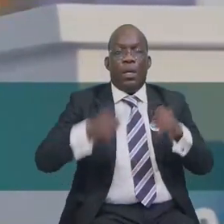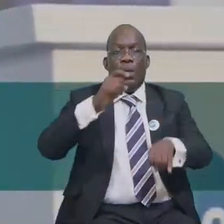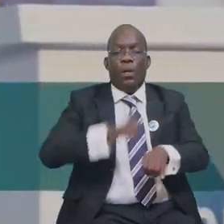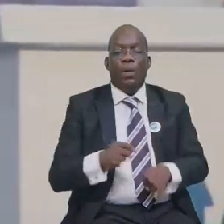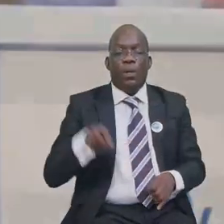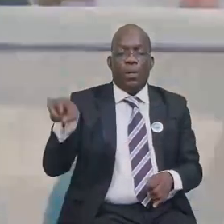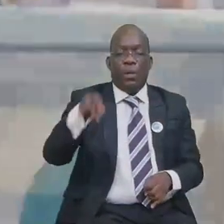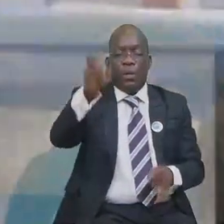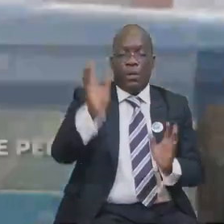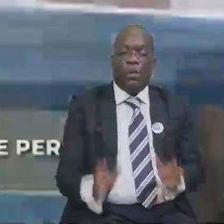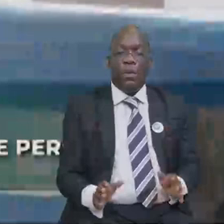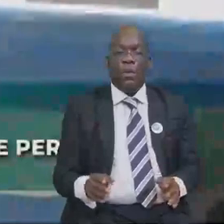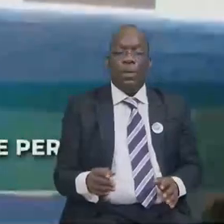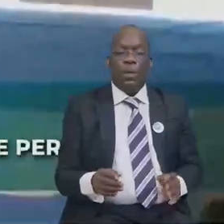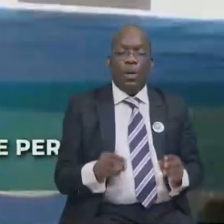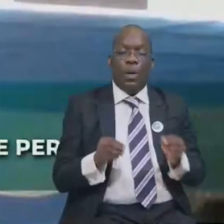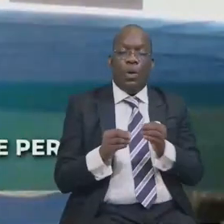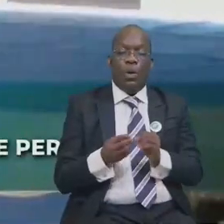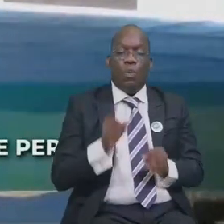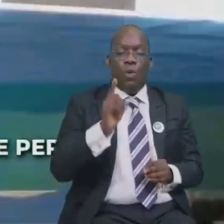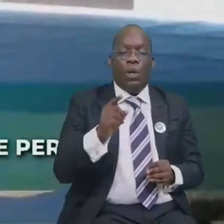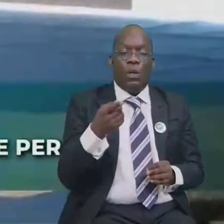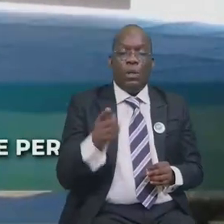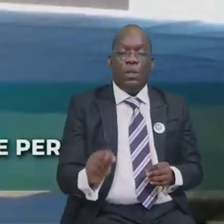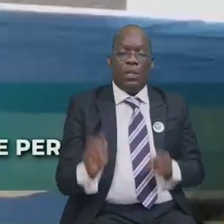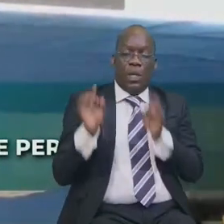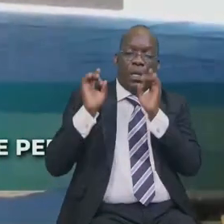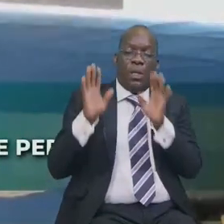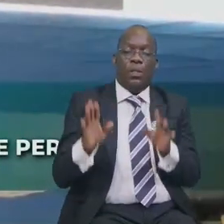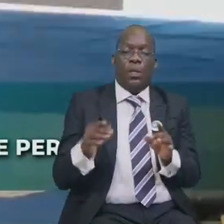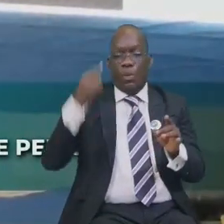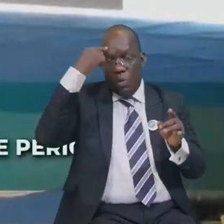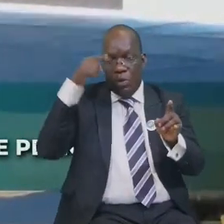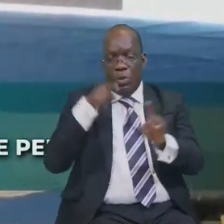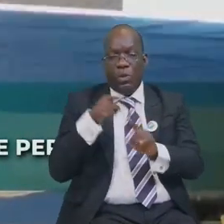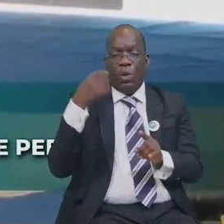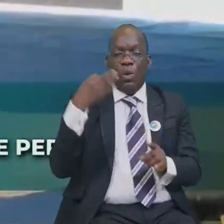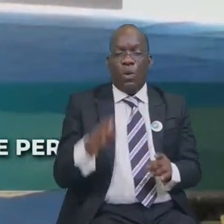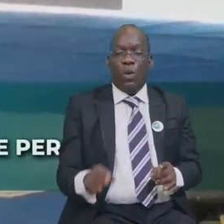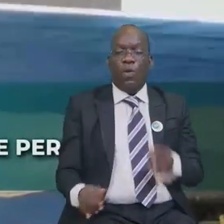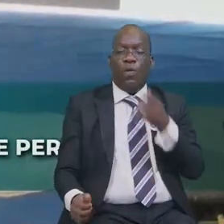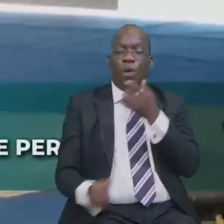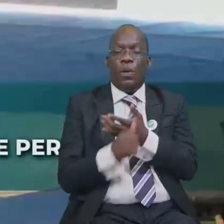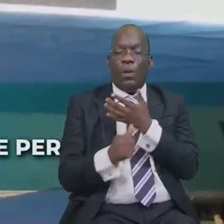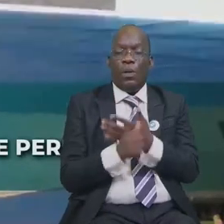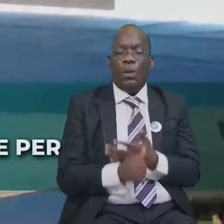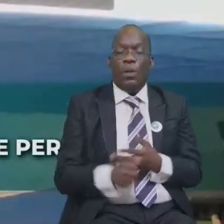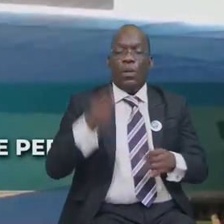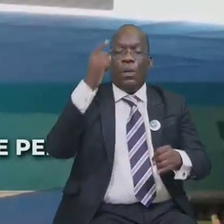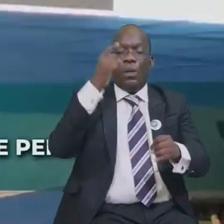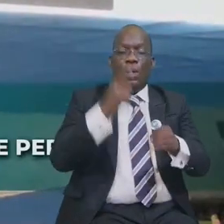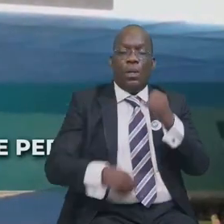les terribles poursuites de la période fatale de la fin des temps. Voyons Matthieu